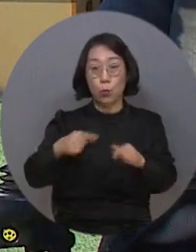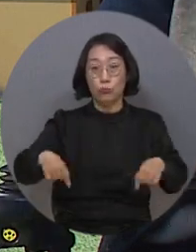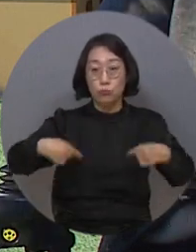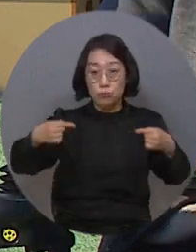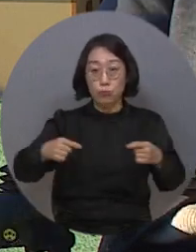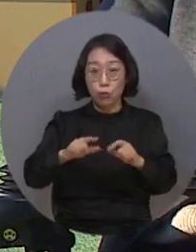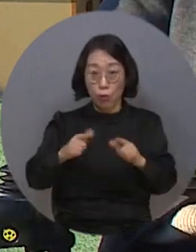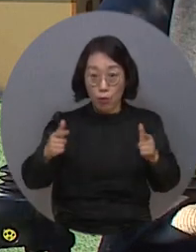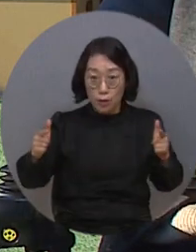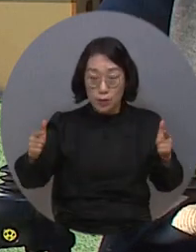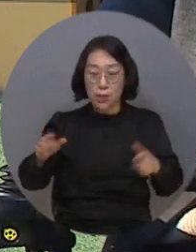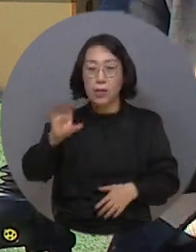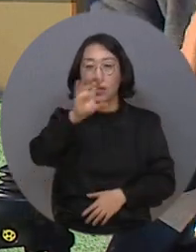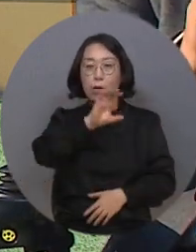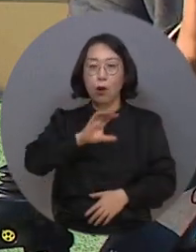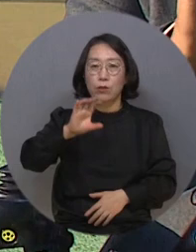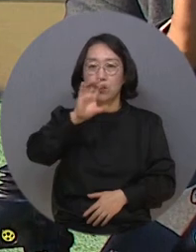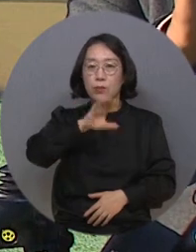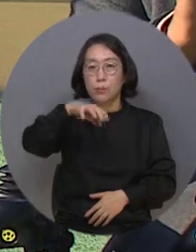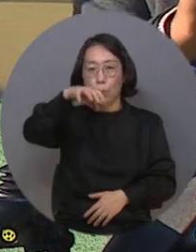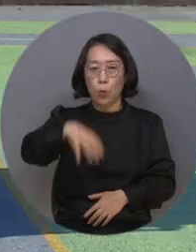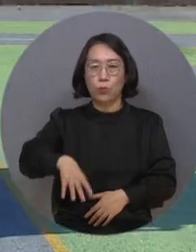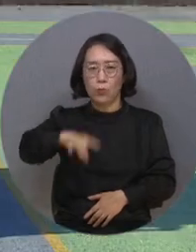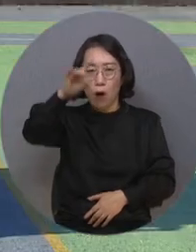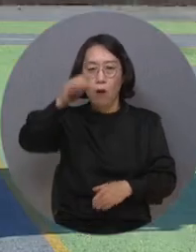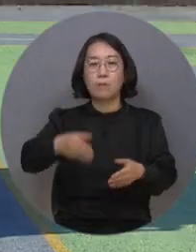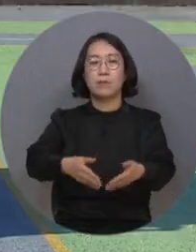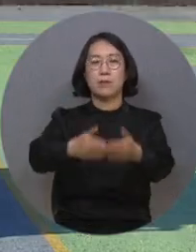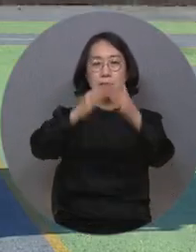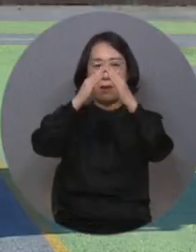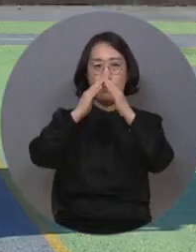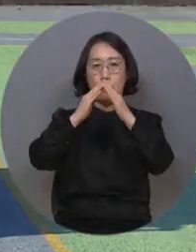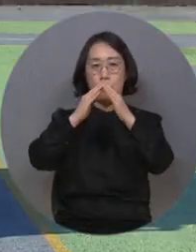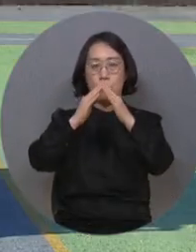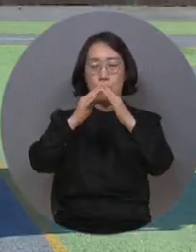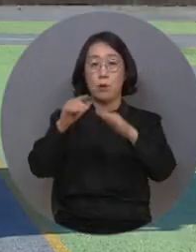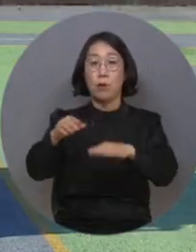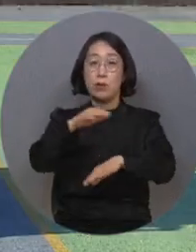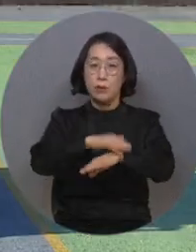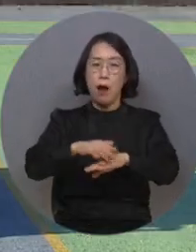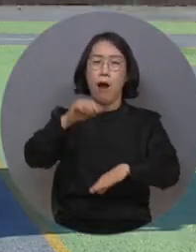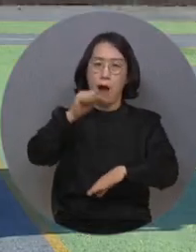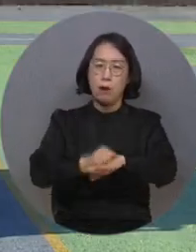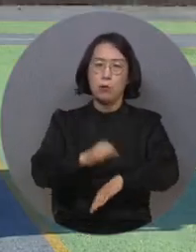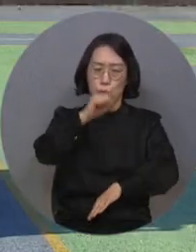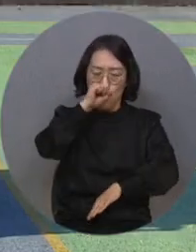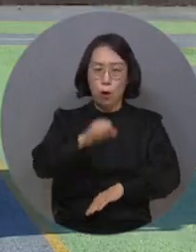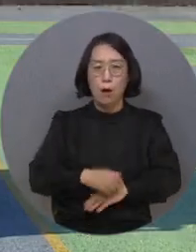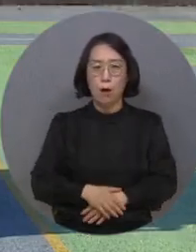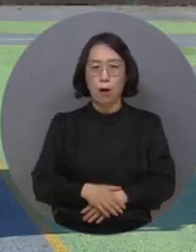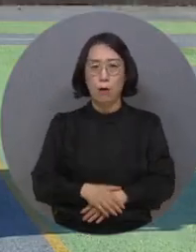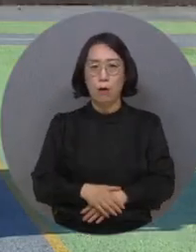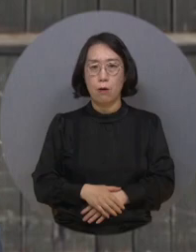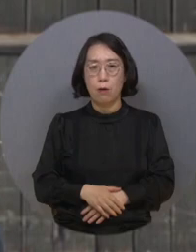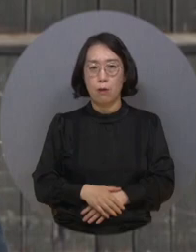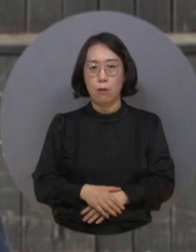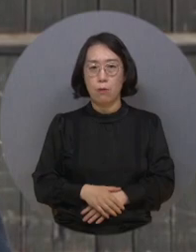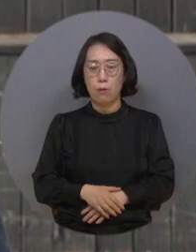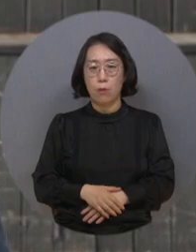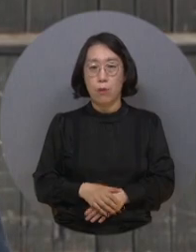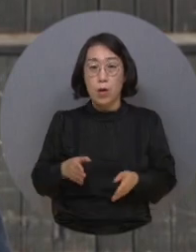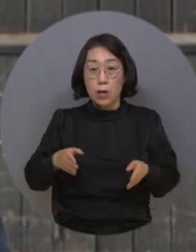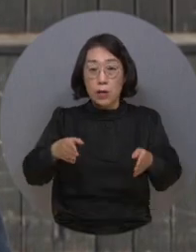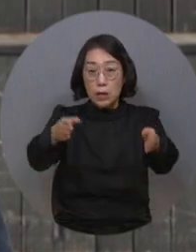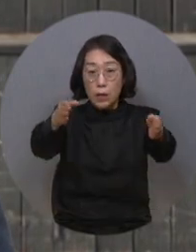교육장이 만들었다는 거 아닙니까? 이거 아주 잘 만들었어요. 왜 그러냐면은 왜요? 도로에 차를 몰고